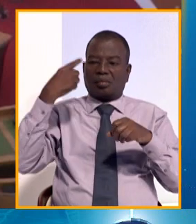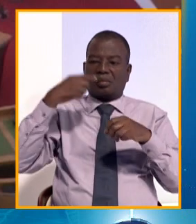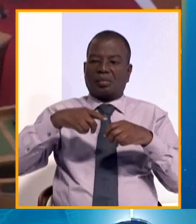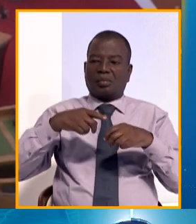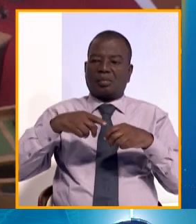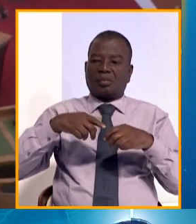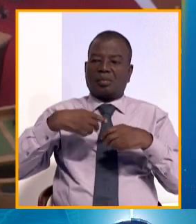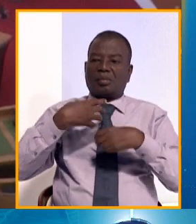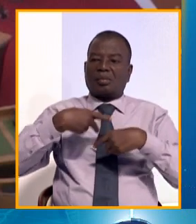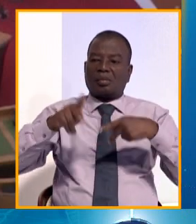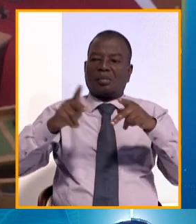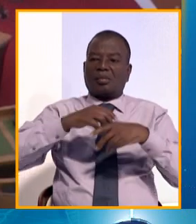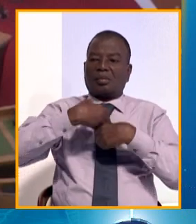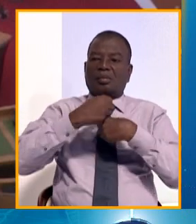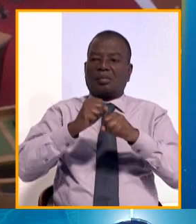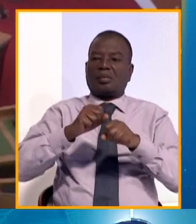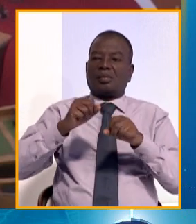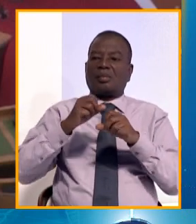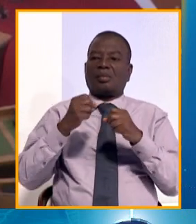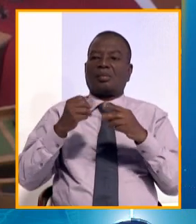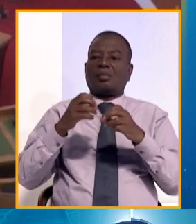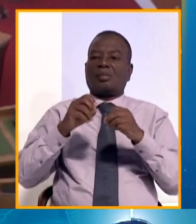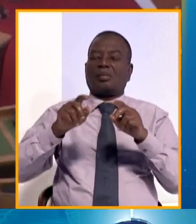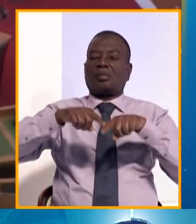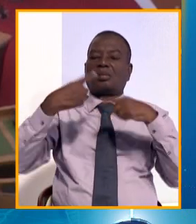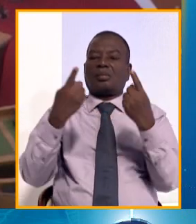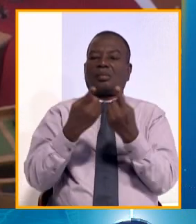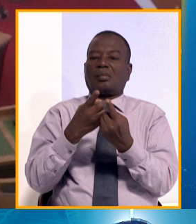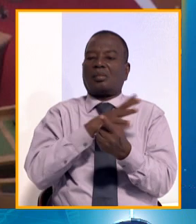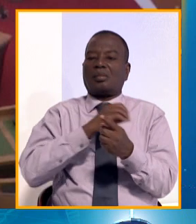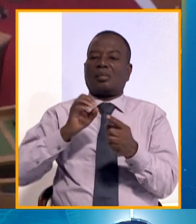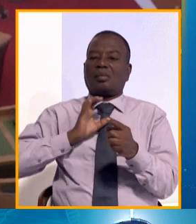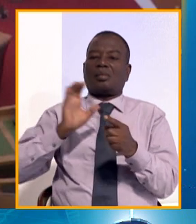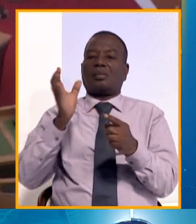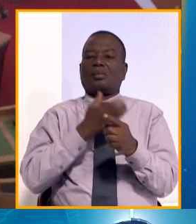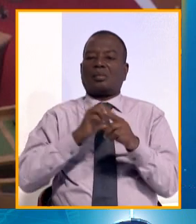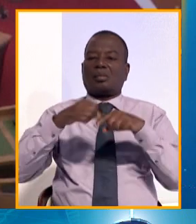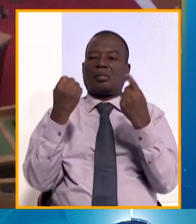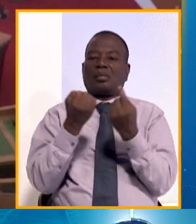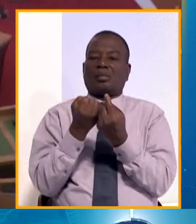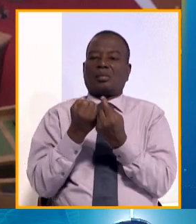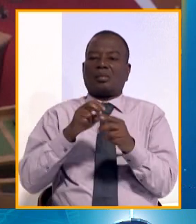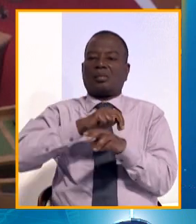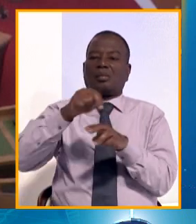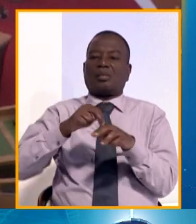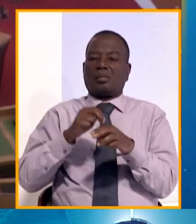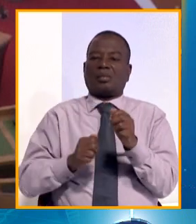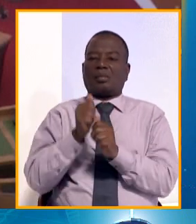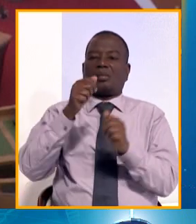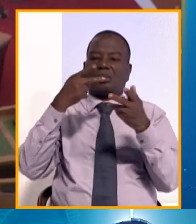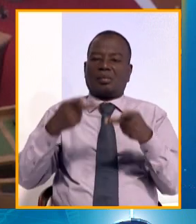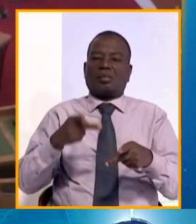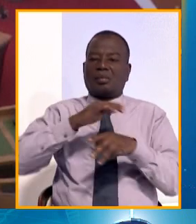de nombreux groupes d'amitié parlementaire à travers le monde. Et notre Assemblée nationale est de plus en plus présente à tous les grands